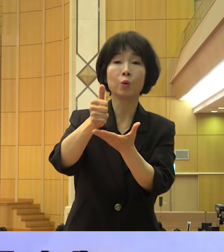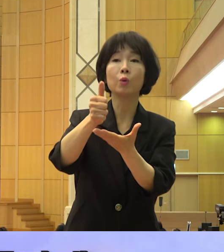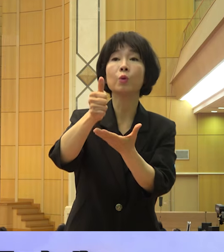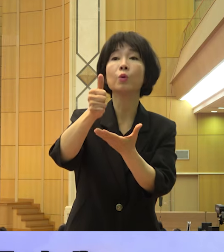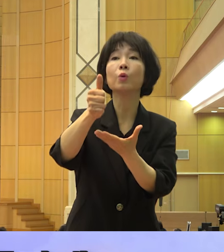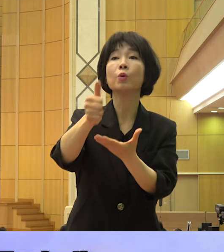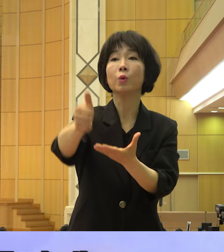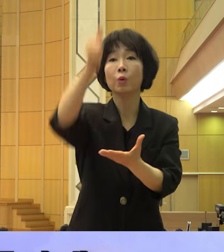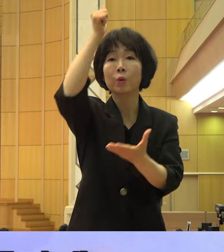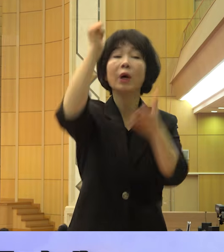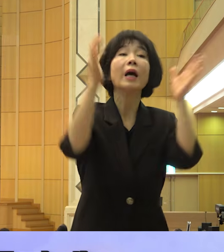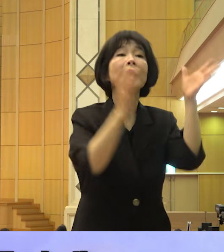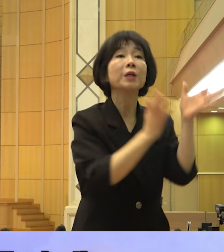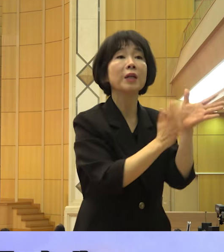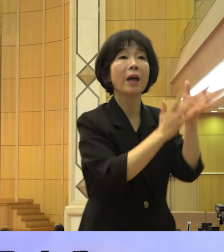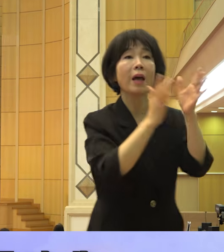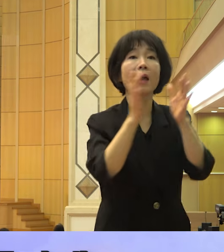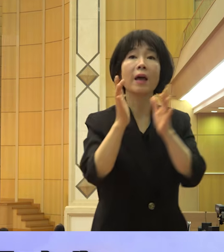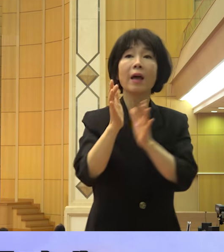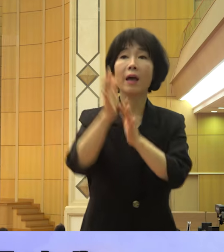예수